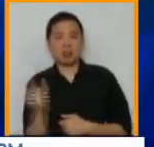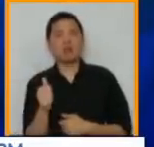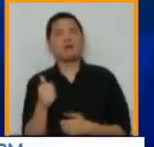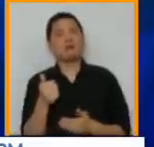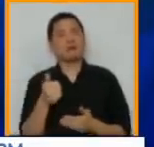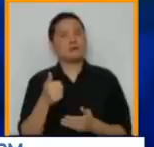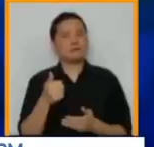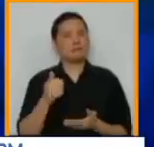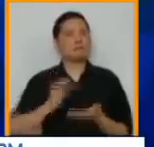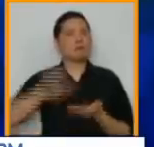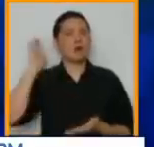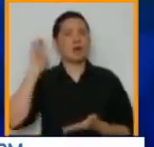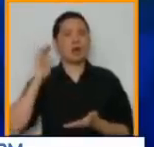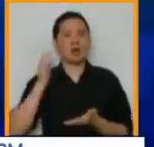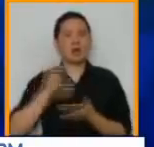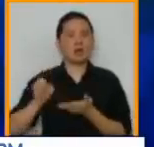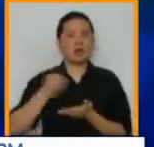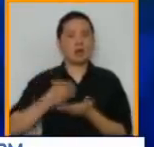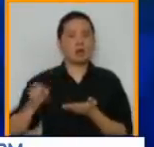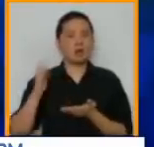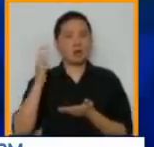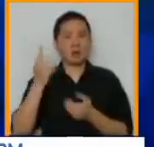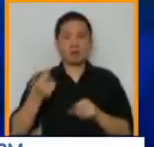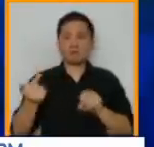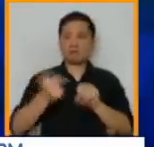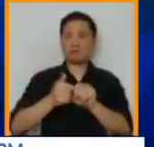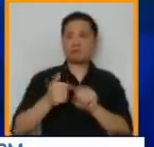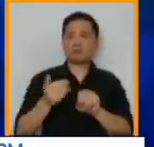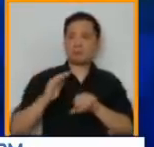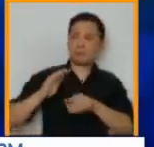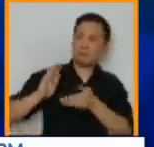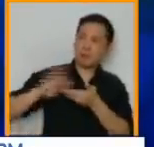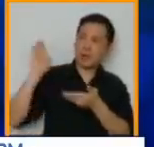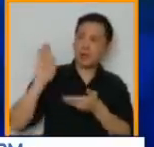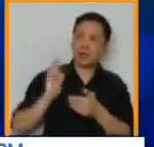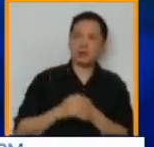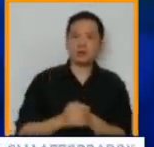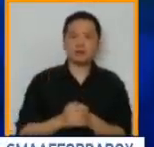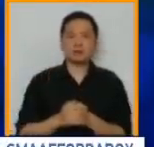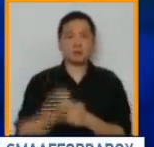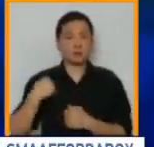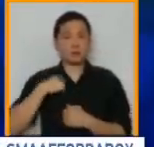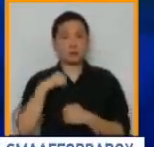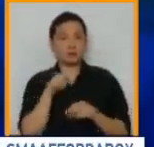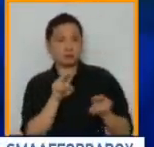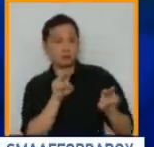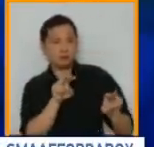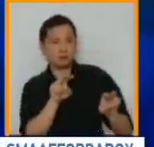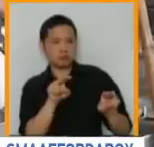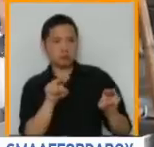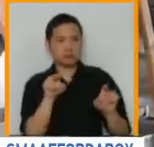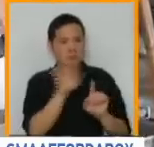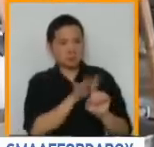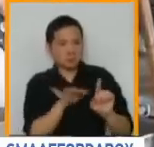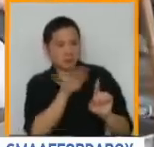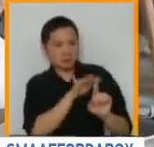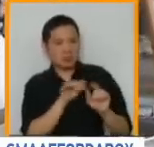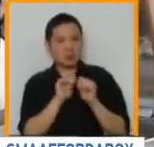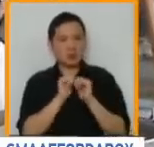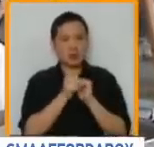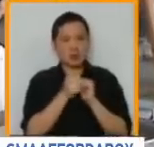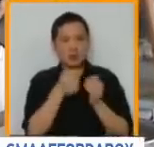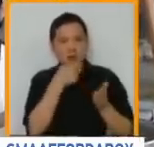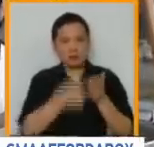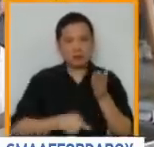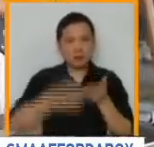ng presyo ng langis, yun din ang tinitingnan namin paano bababa yung presyo. Yan